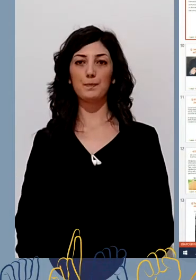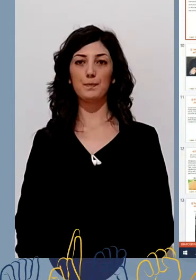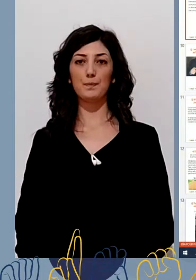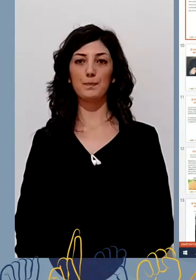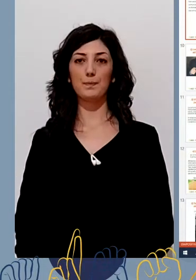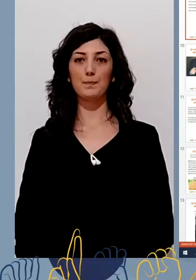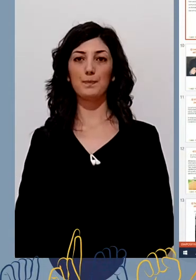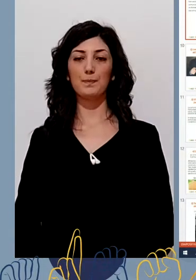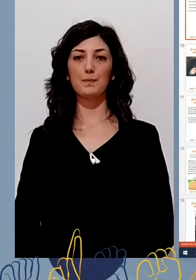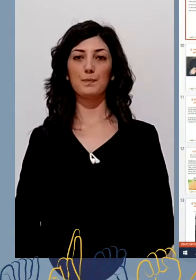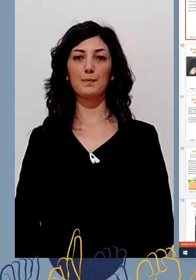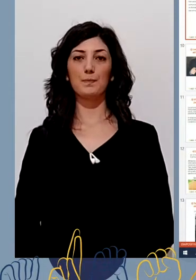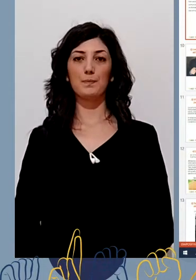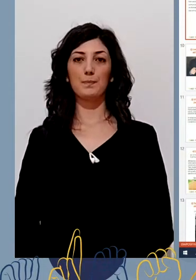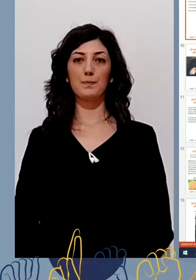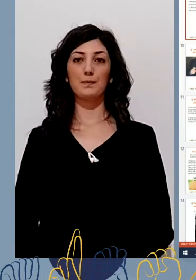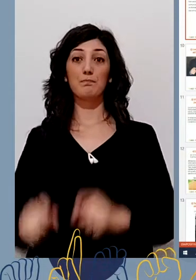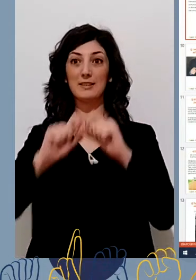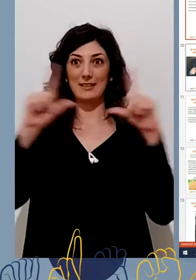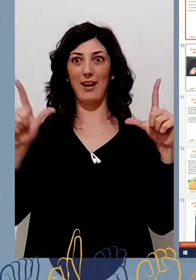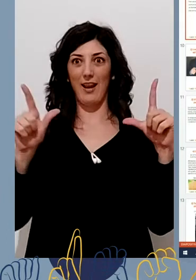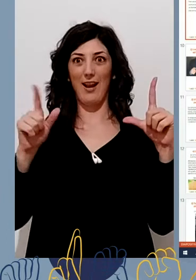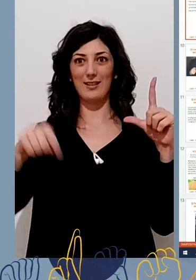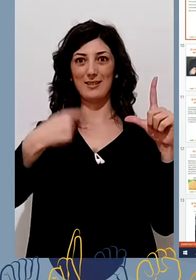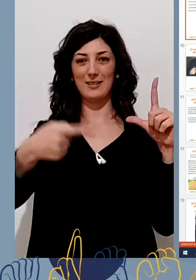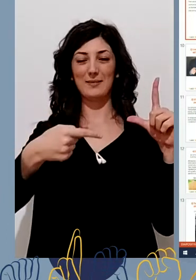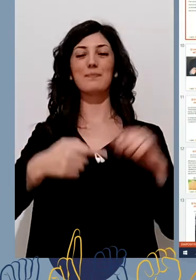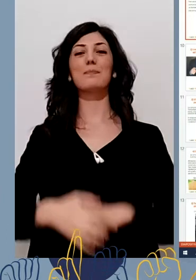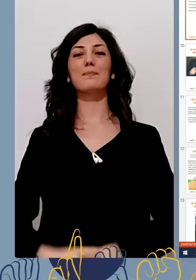Possiamo andare avanti con la prossima slide.